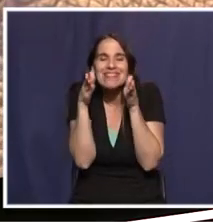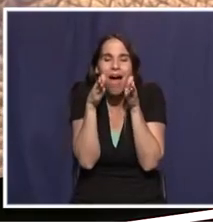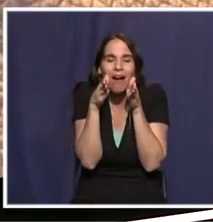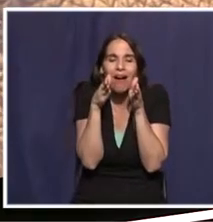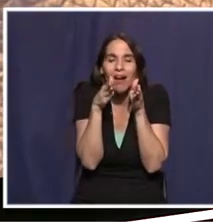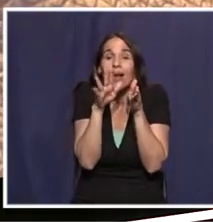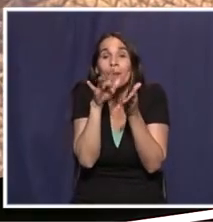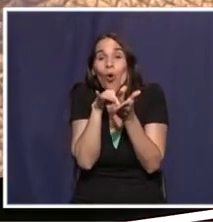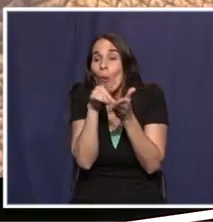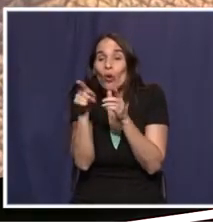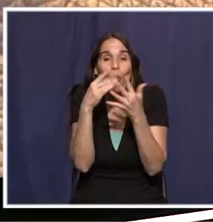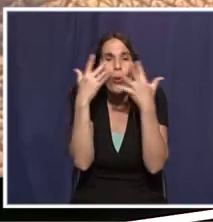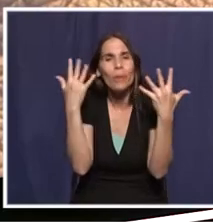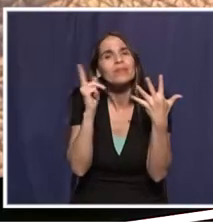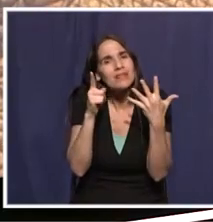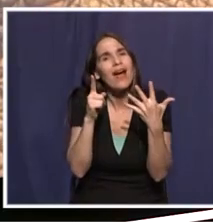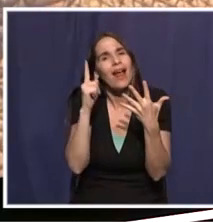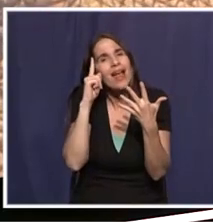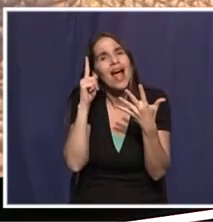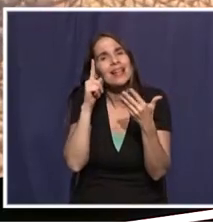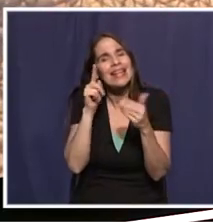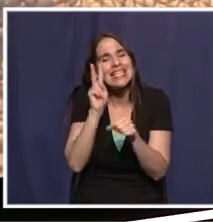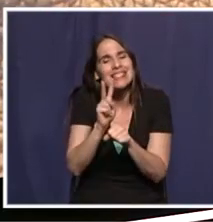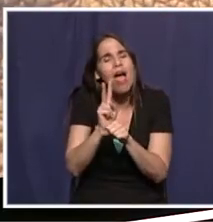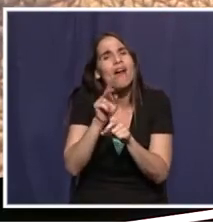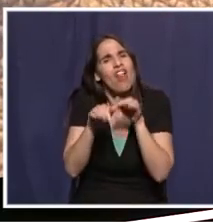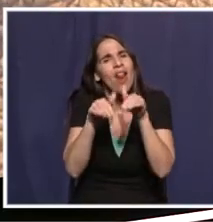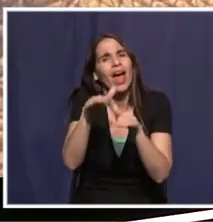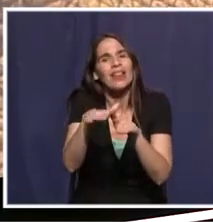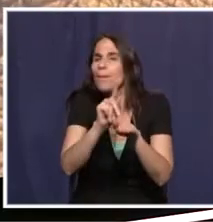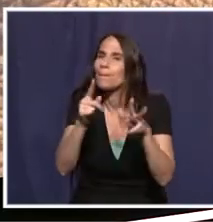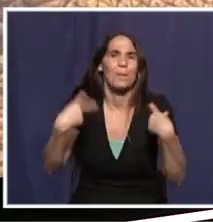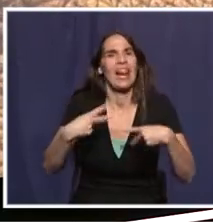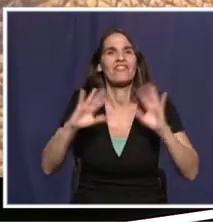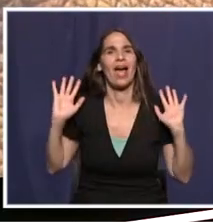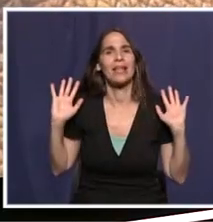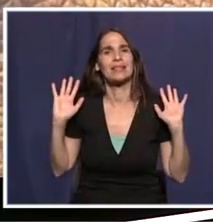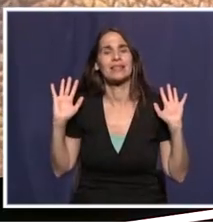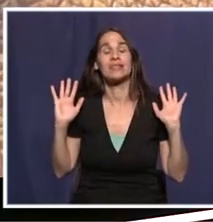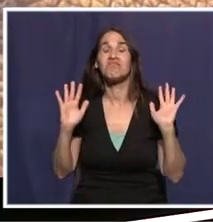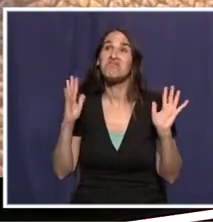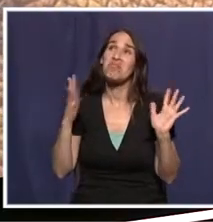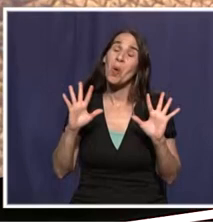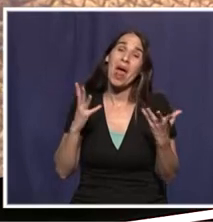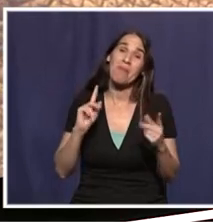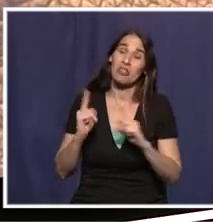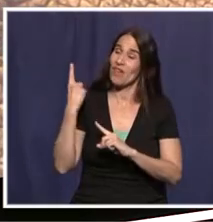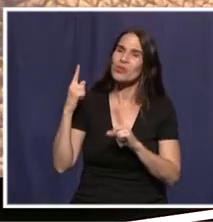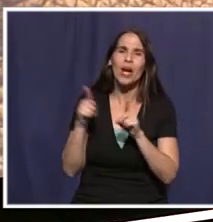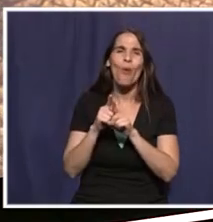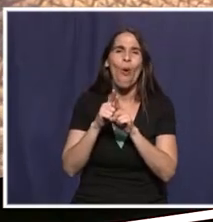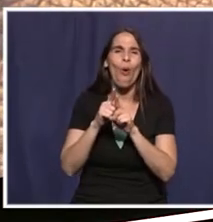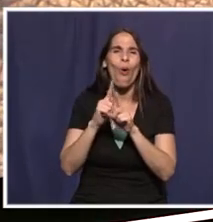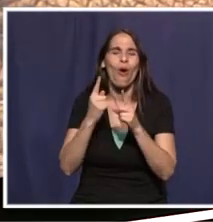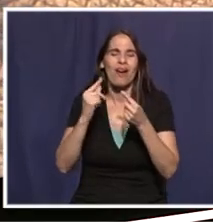הלא פתורים שלו. גם באזורים שמועדים לנפילה, בלי לפחד כלל. אולי כל מה שעברנו עכשיו זה המוגלה שיוצאת רגע